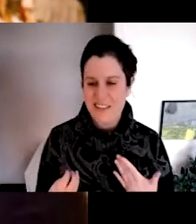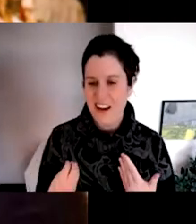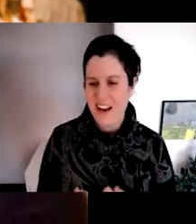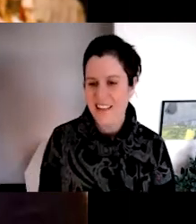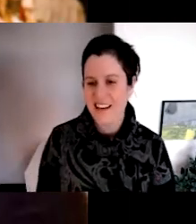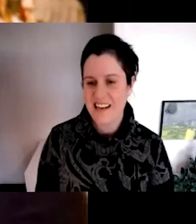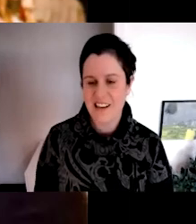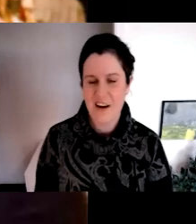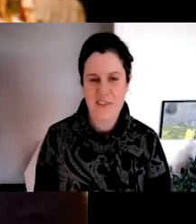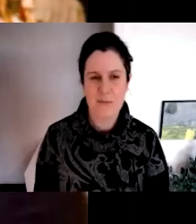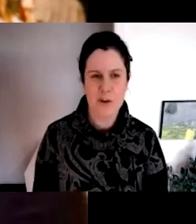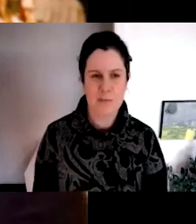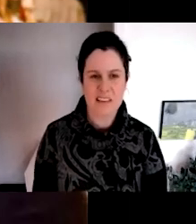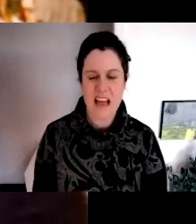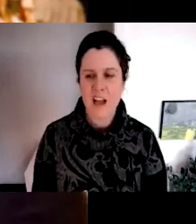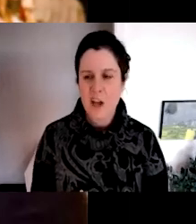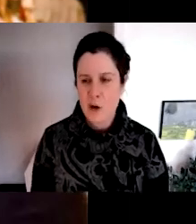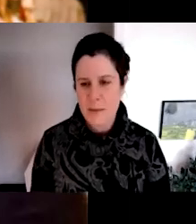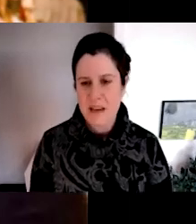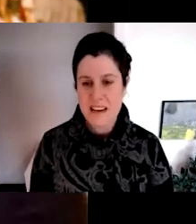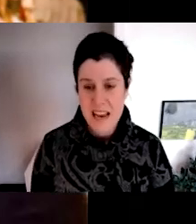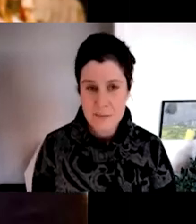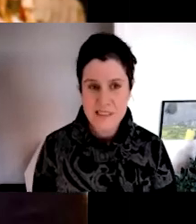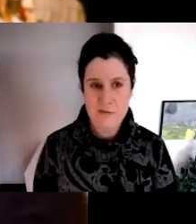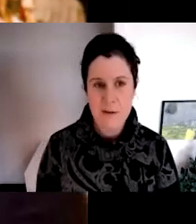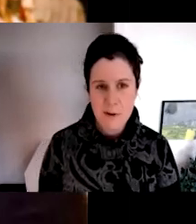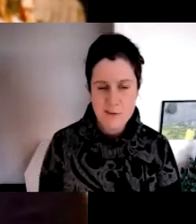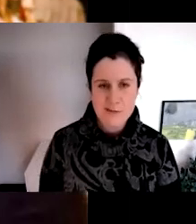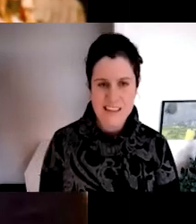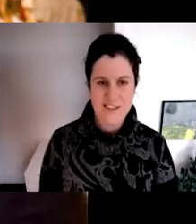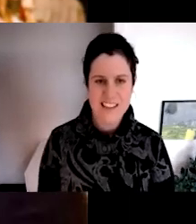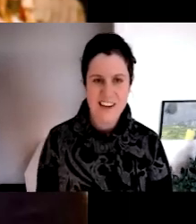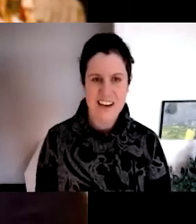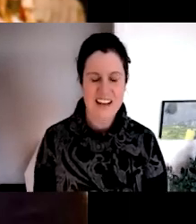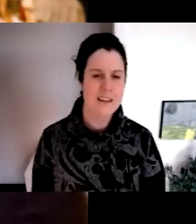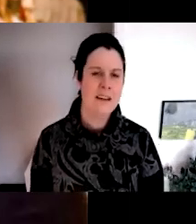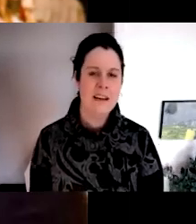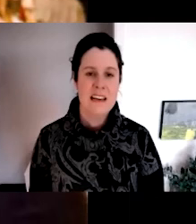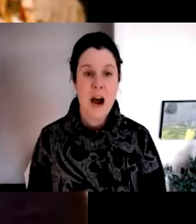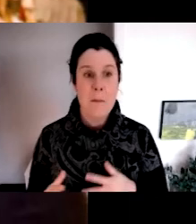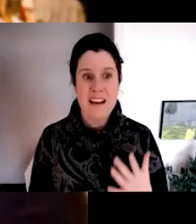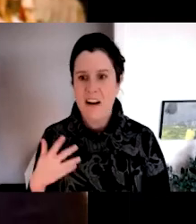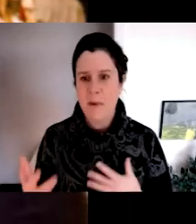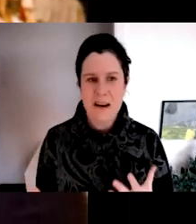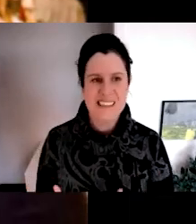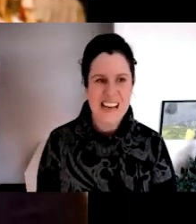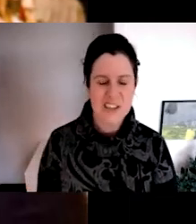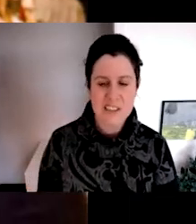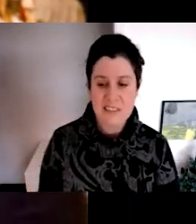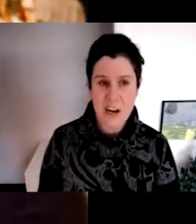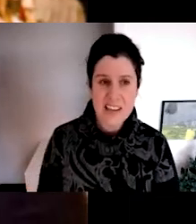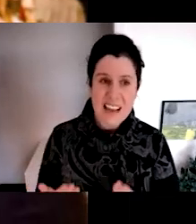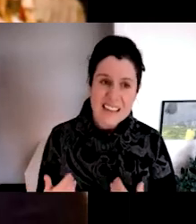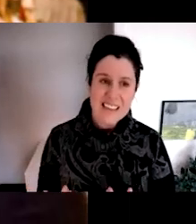et étudiantes devaient regarder l'excellent film documentaire Crip Camp si vous n'avez pas vu je vous encourage à le regarder et emballé vraiment par ces